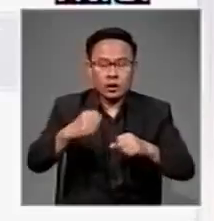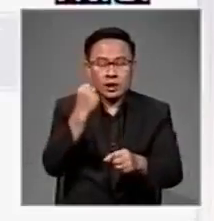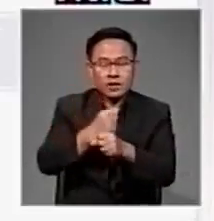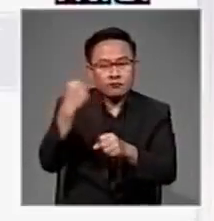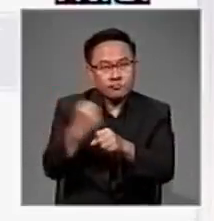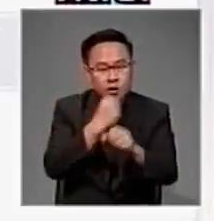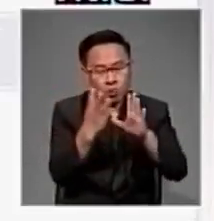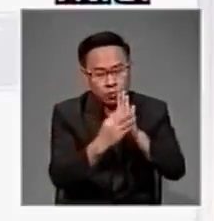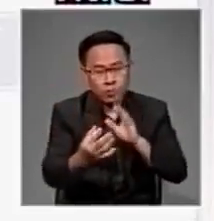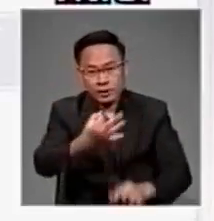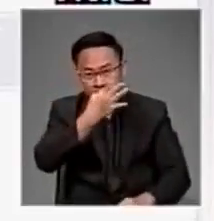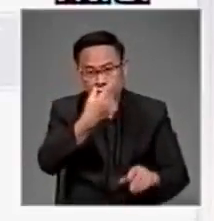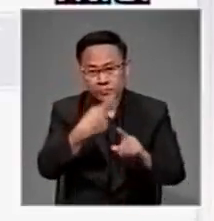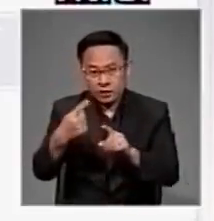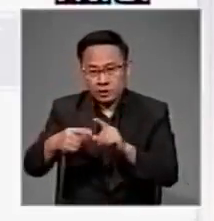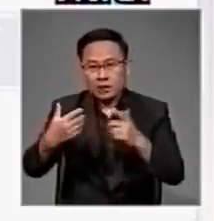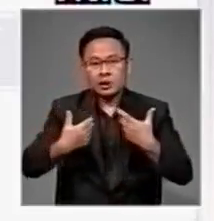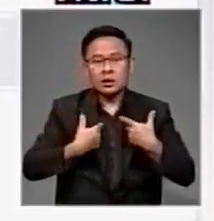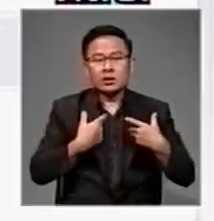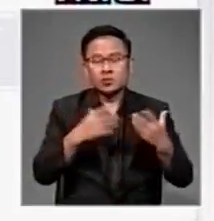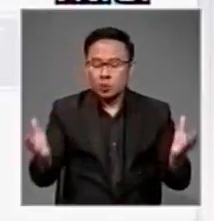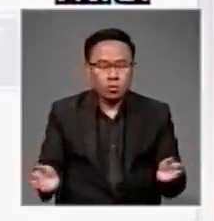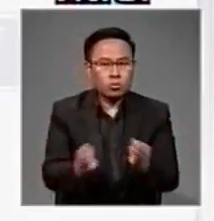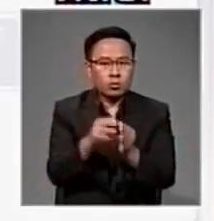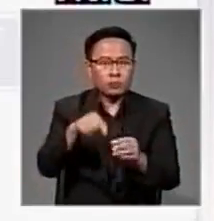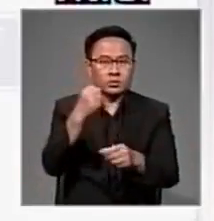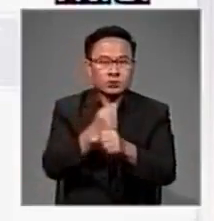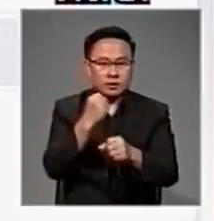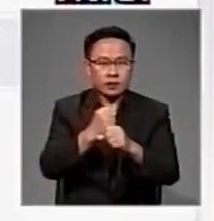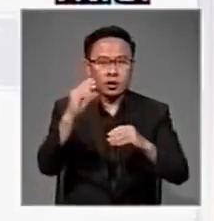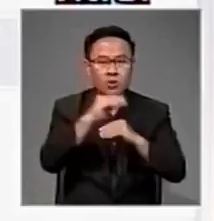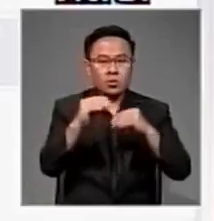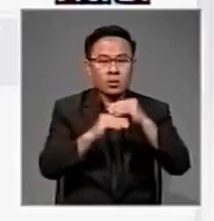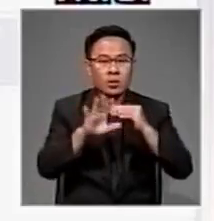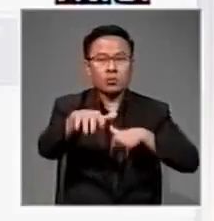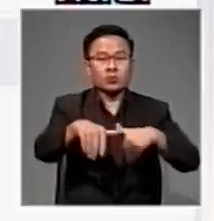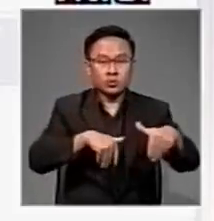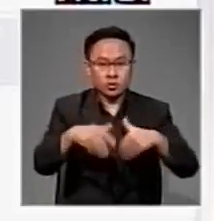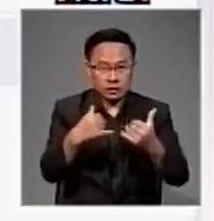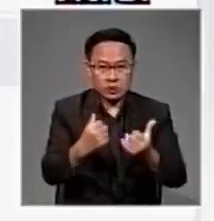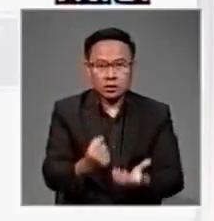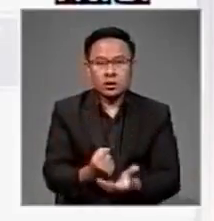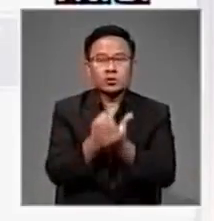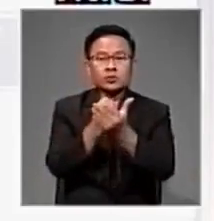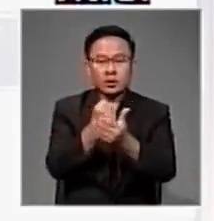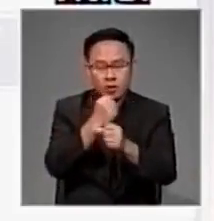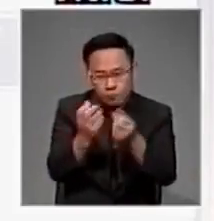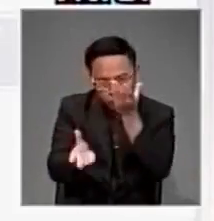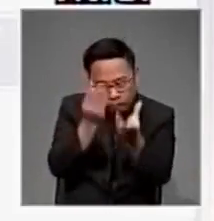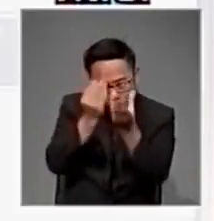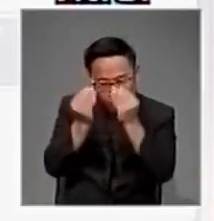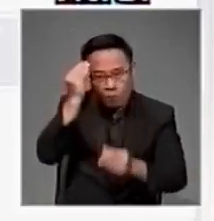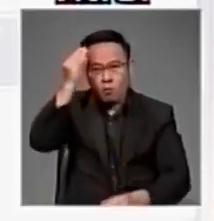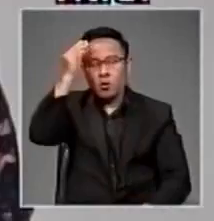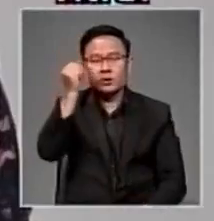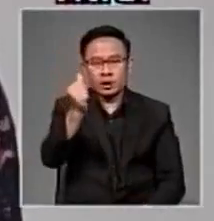มีทั้งผู้สูงอายุมีทั้งเยาวชนมีการประกอบอาชีพการอบรมอาชีพหลายๆอย่างที่จะเริ่มเข้ามาในโครงการของ